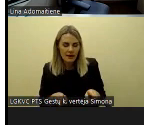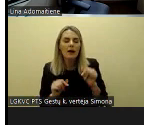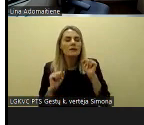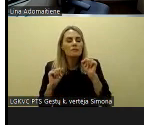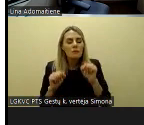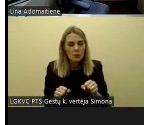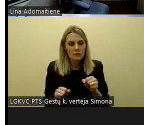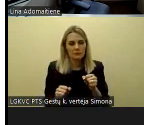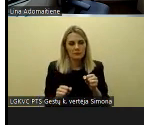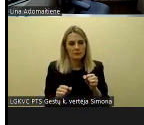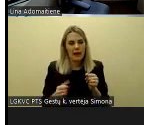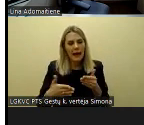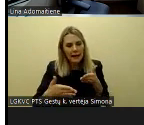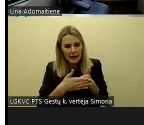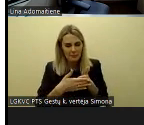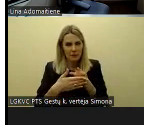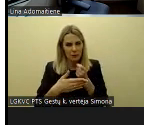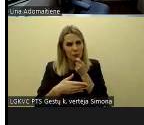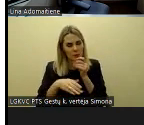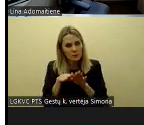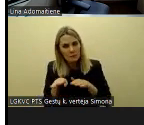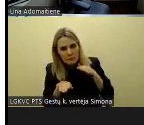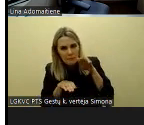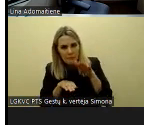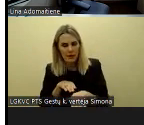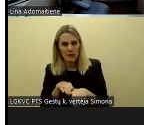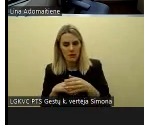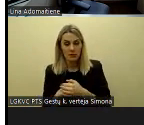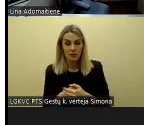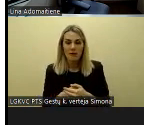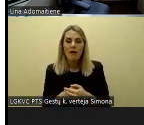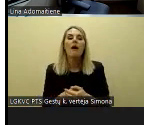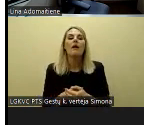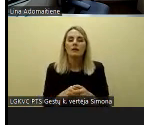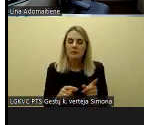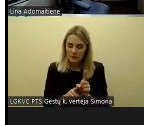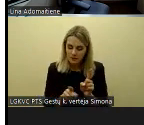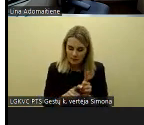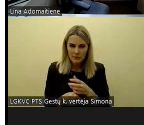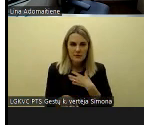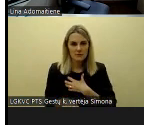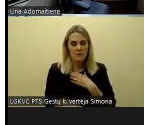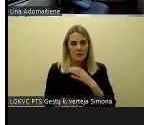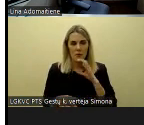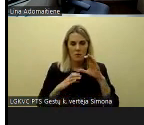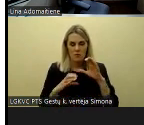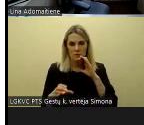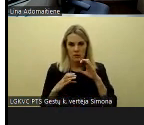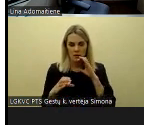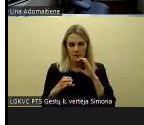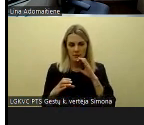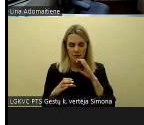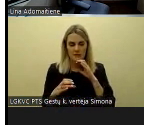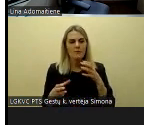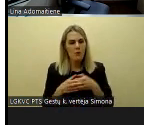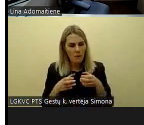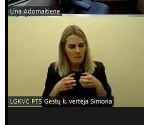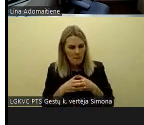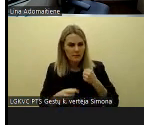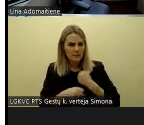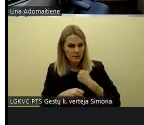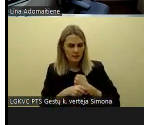tikras siauras ribas. Ir toliau komunikacija. Tai yra vienas iš svarbiausių įgūdžių dirbant komandoje,